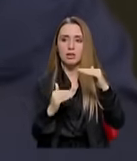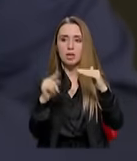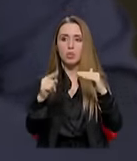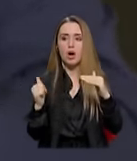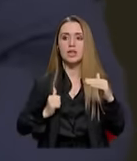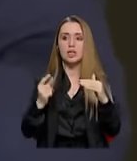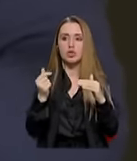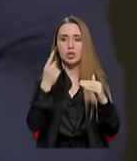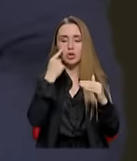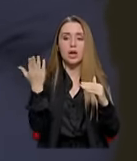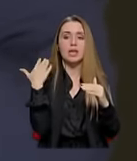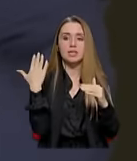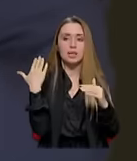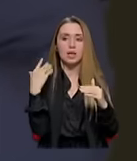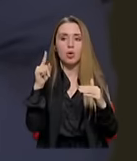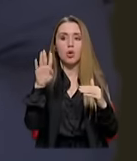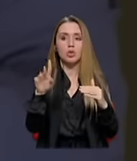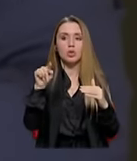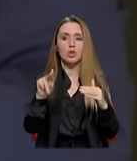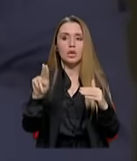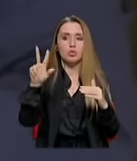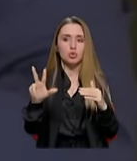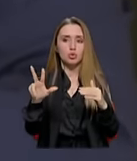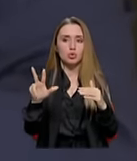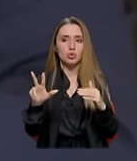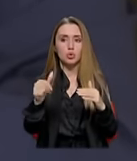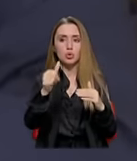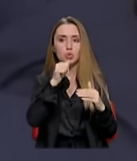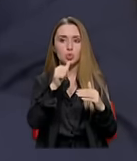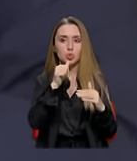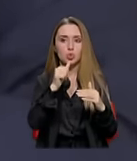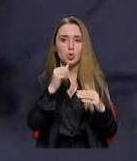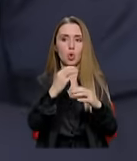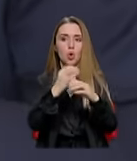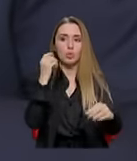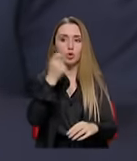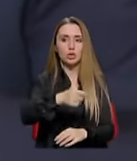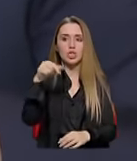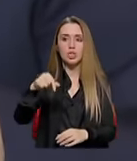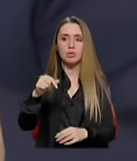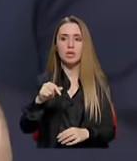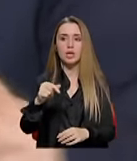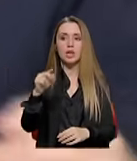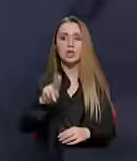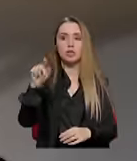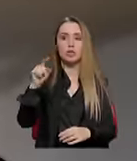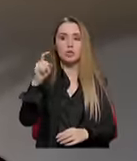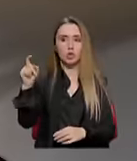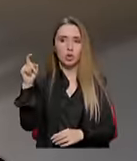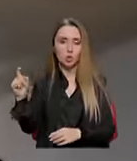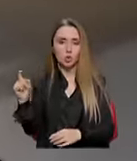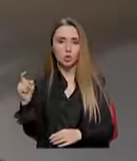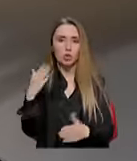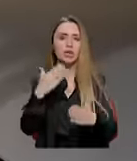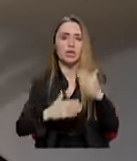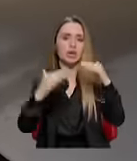da asgari ücret Eskiden 14.73 su ve otobüsü öderken şu anda 7.99